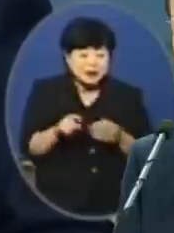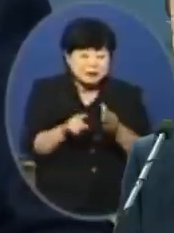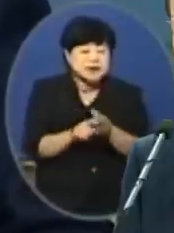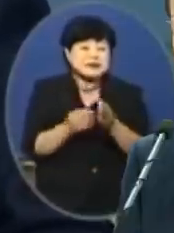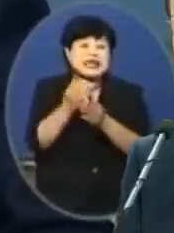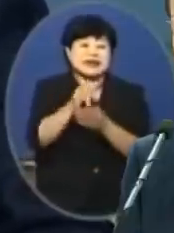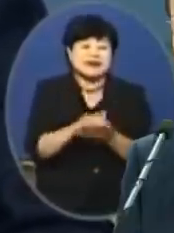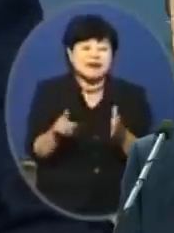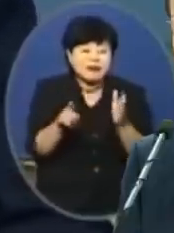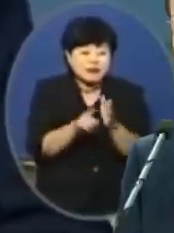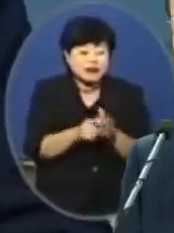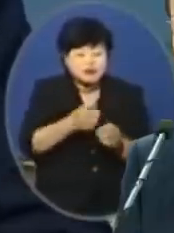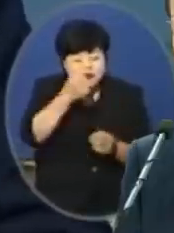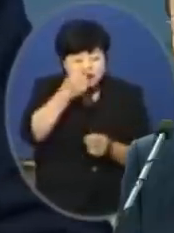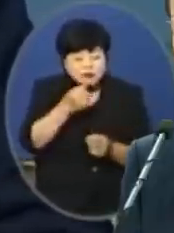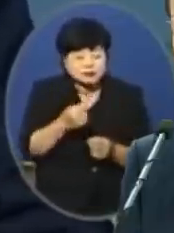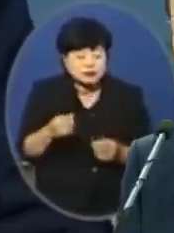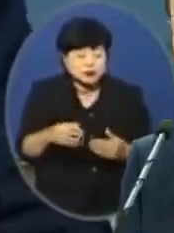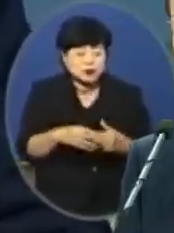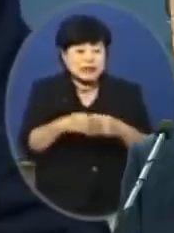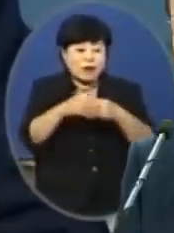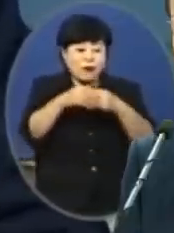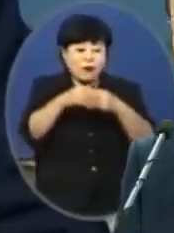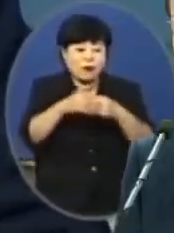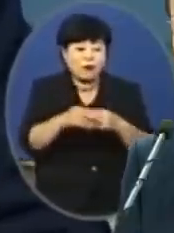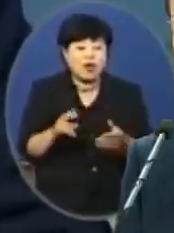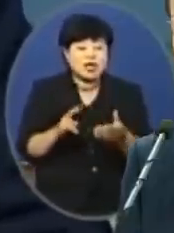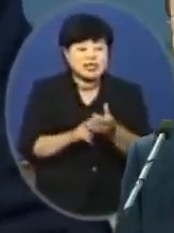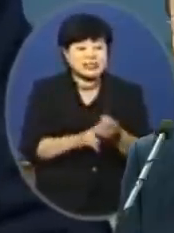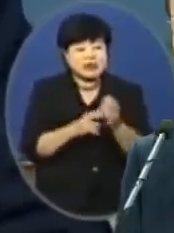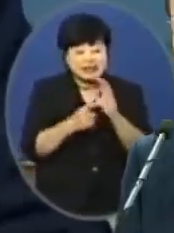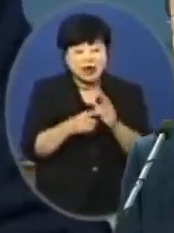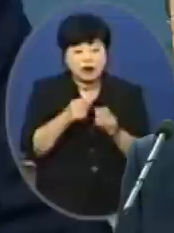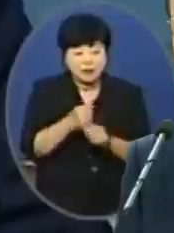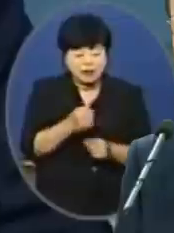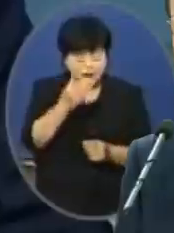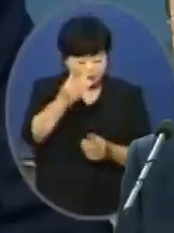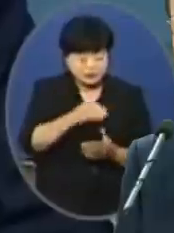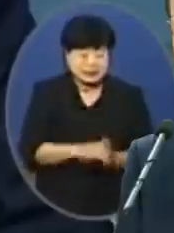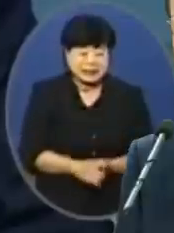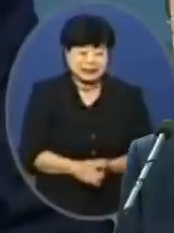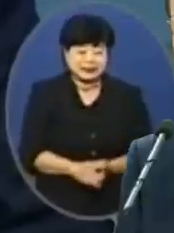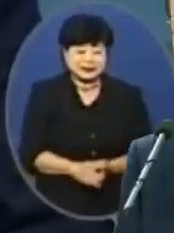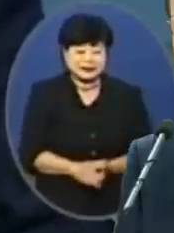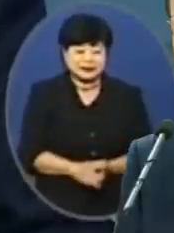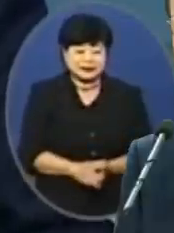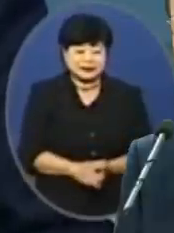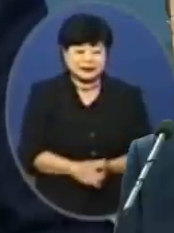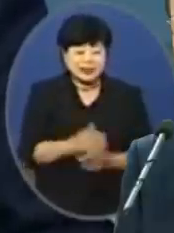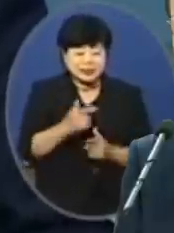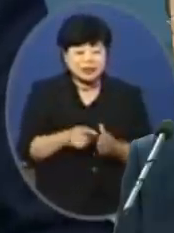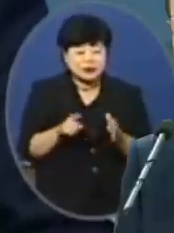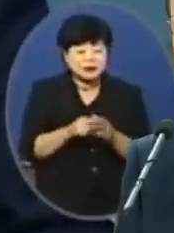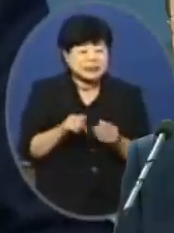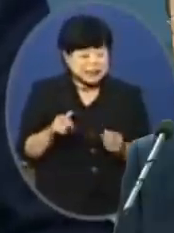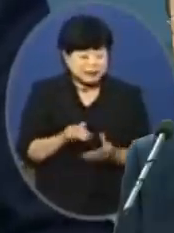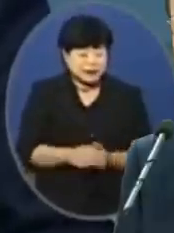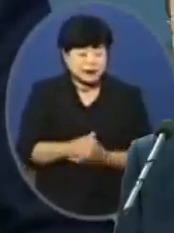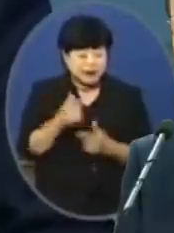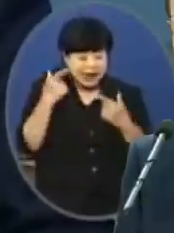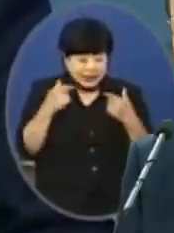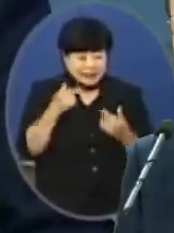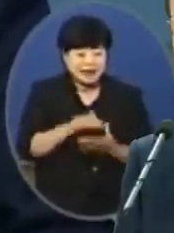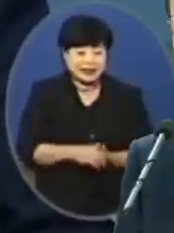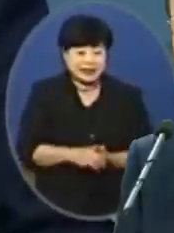생겨난다고. 믿음이 꿈의 손을 잡고 기적이 일어나게 만들어주시는 것입니다. 우리 예수 믿는 사람들은 여러분